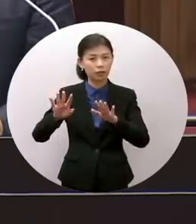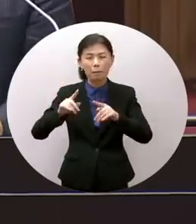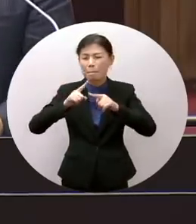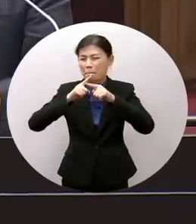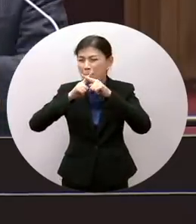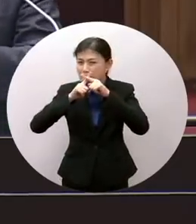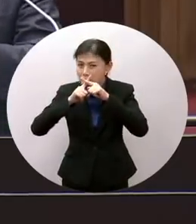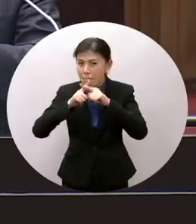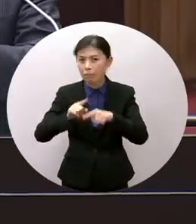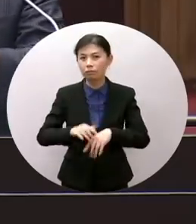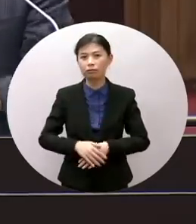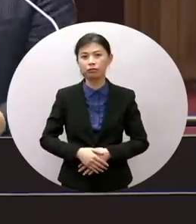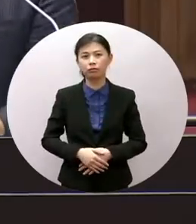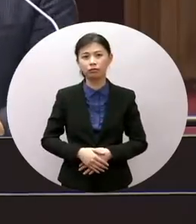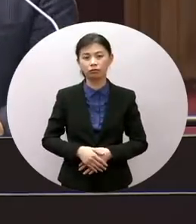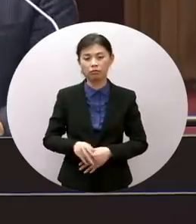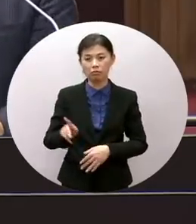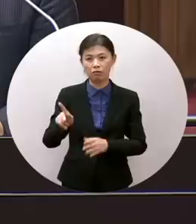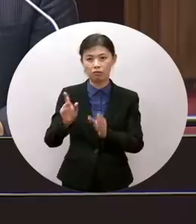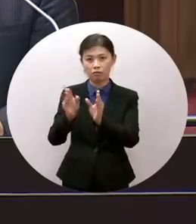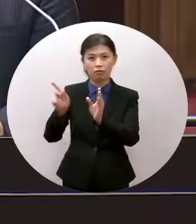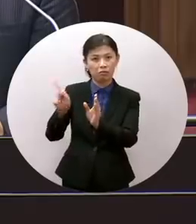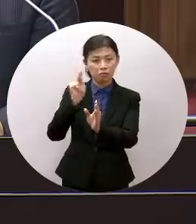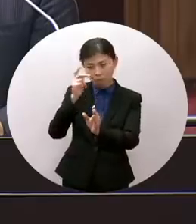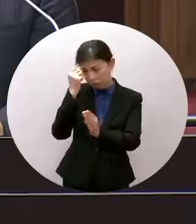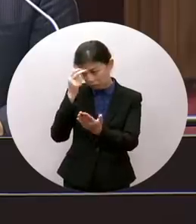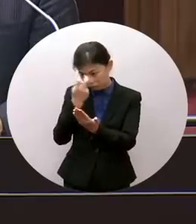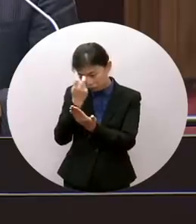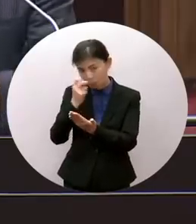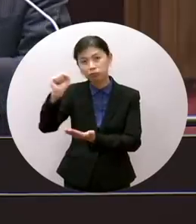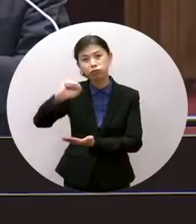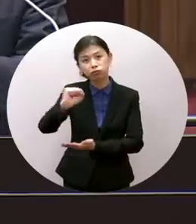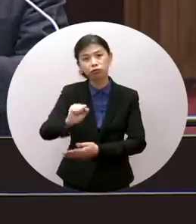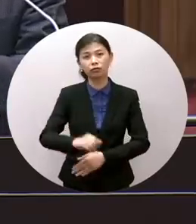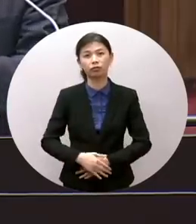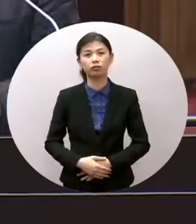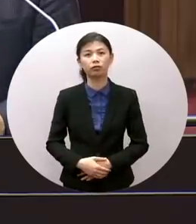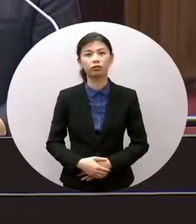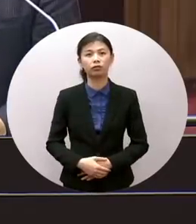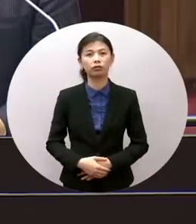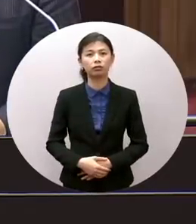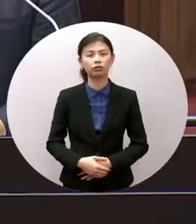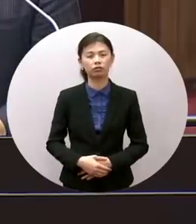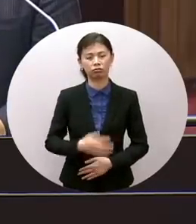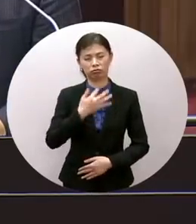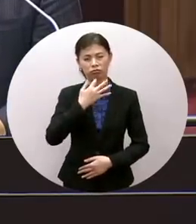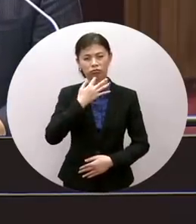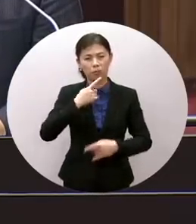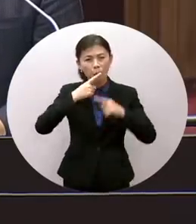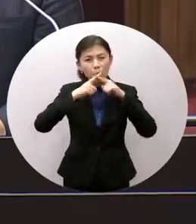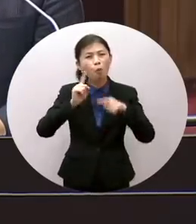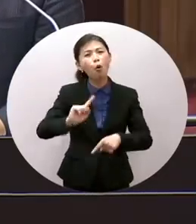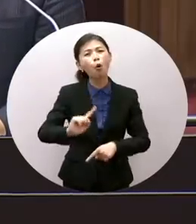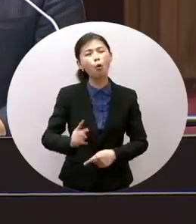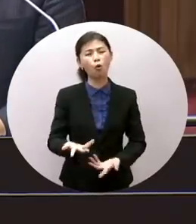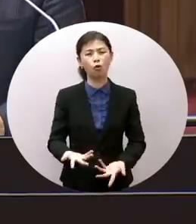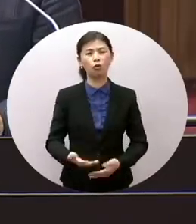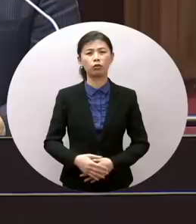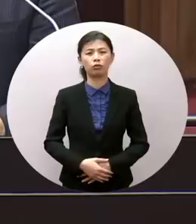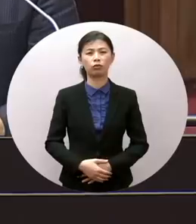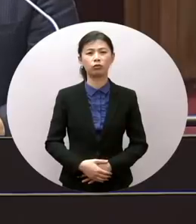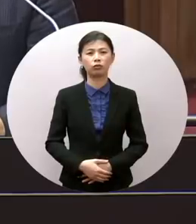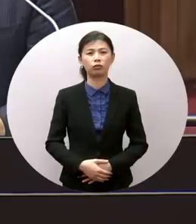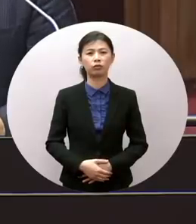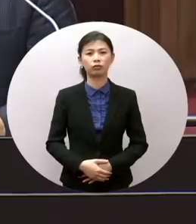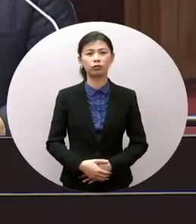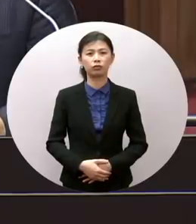密，不可阅卷中了、到底有什么不可告人之事？ 我甲委员报